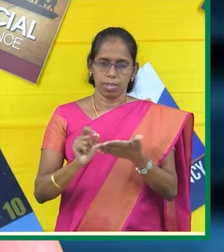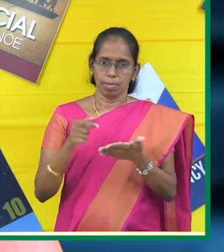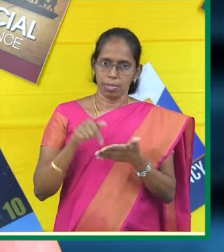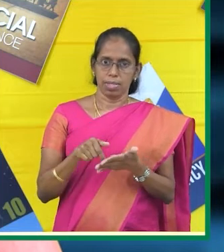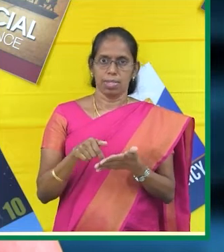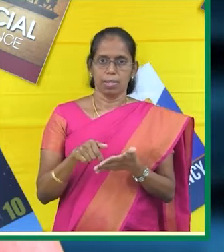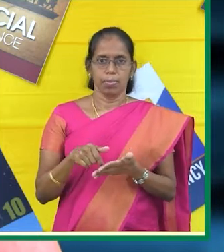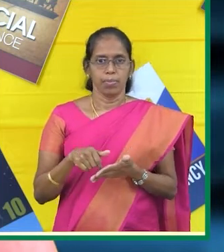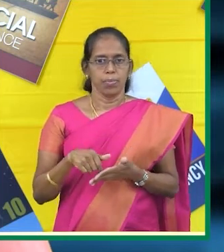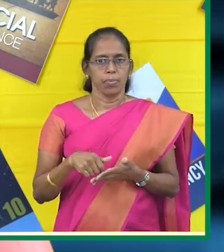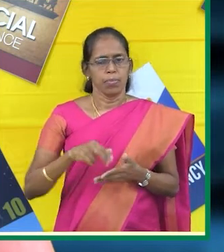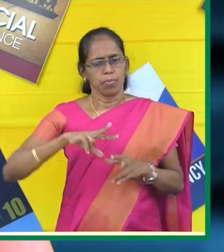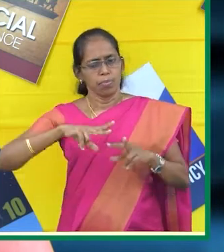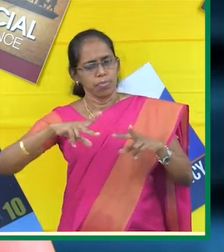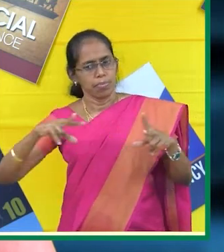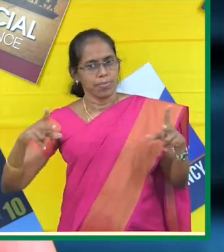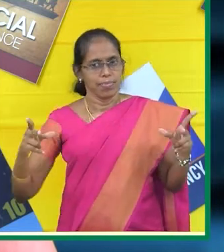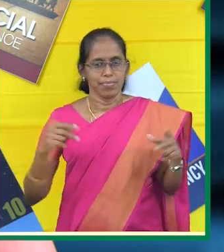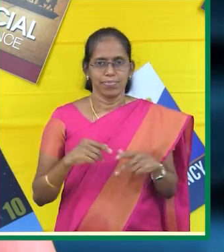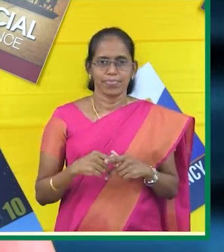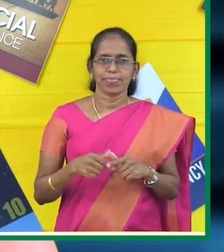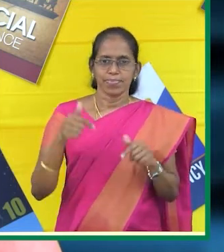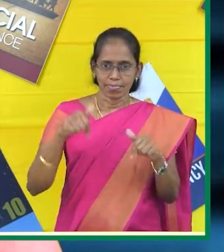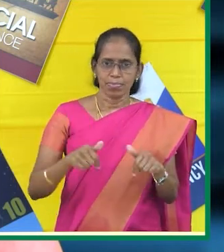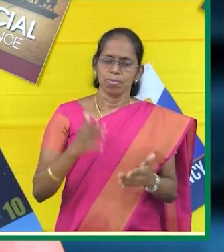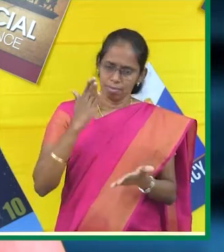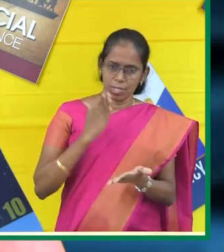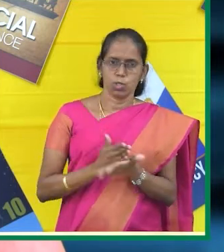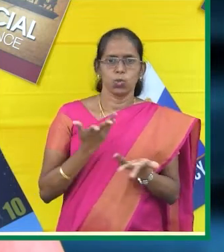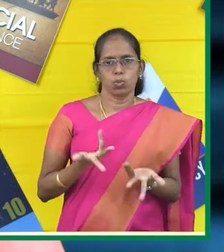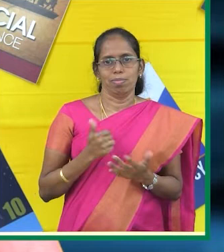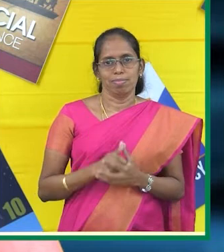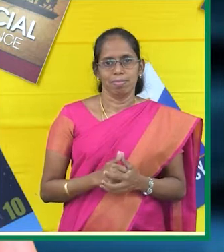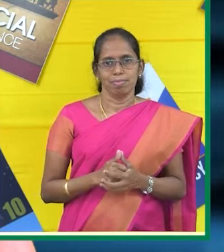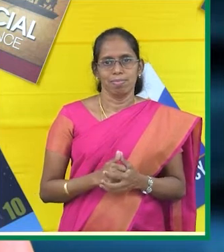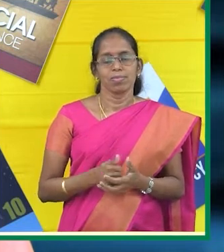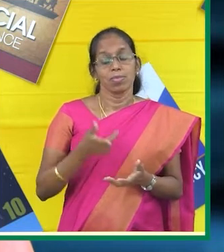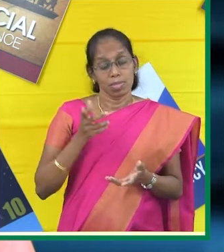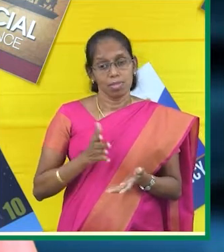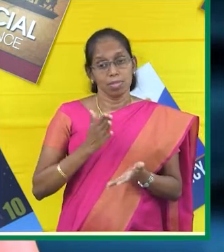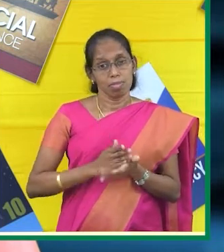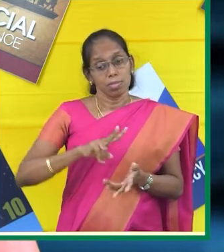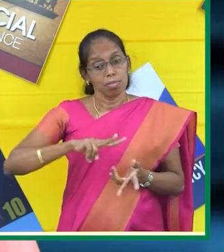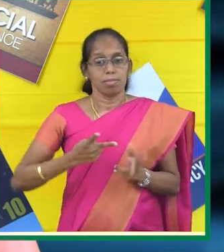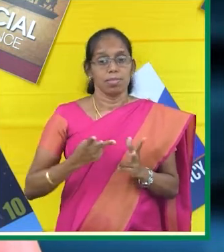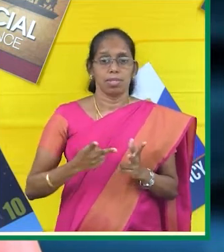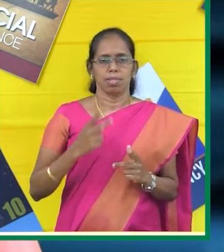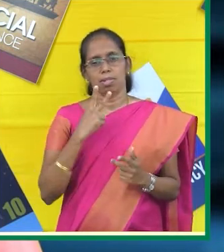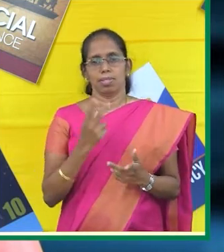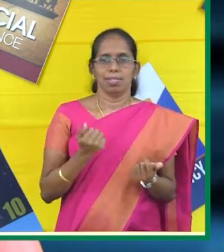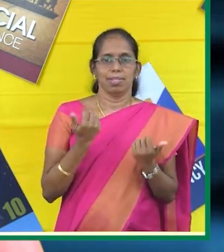1889 எழுதப்பட்ட விஷயங்களிலே பல்வேறு இன்றைக்கு நிஜமாகி இருக்கிறது. இன்றைக்கு நிஜமாக மாறி இருக்கிற